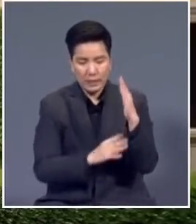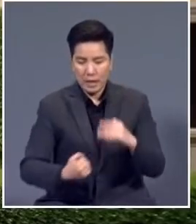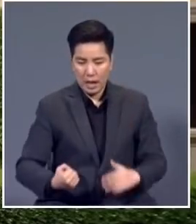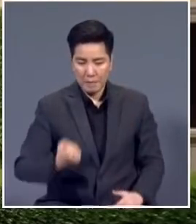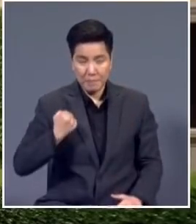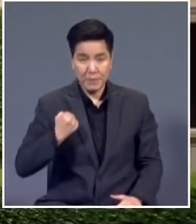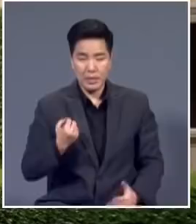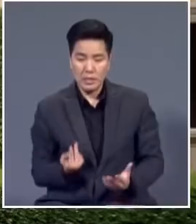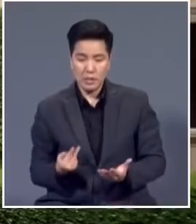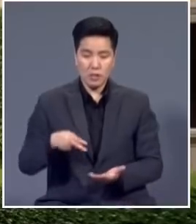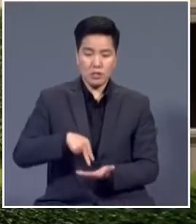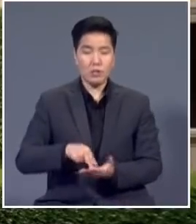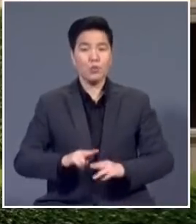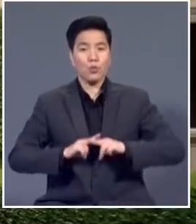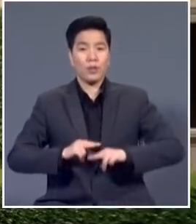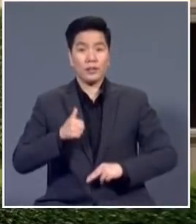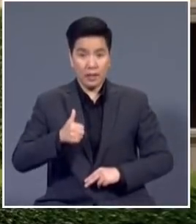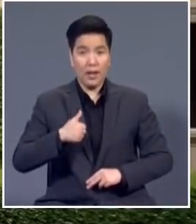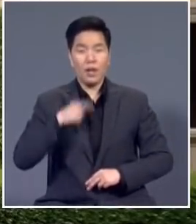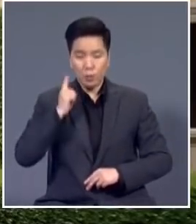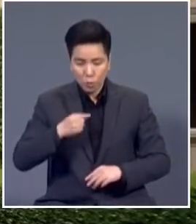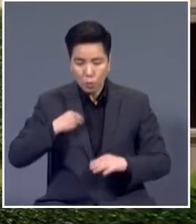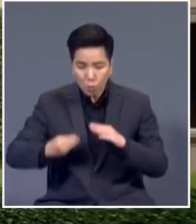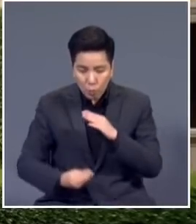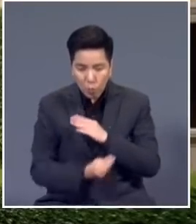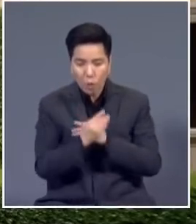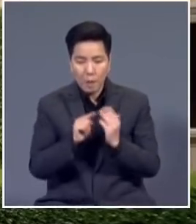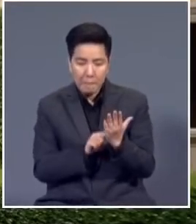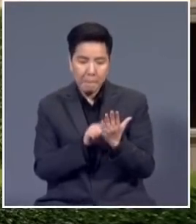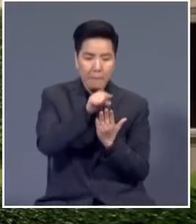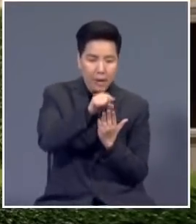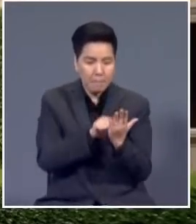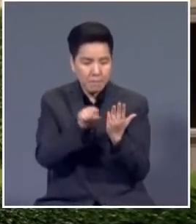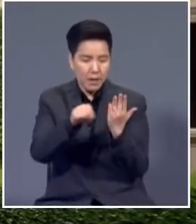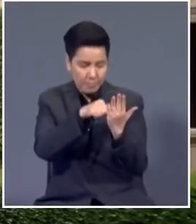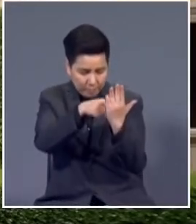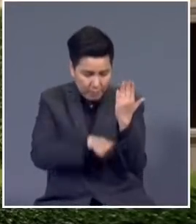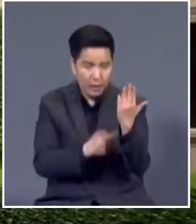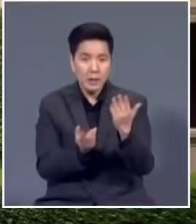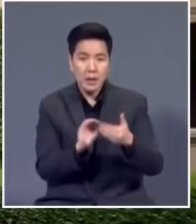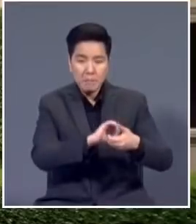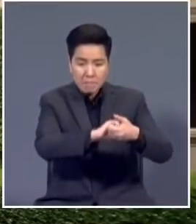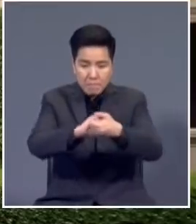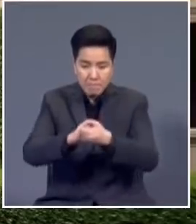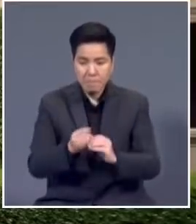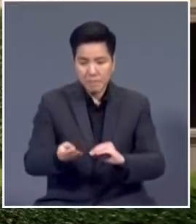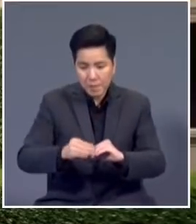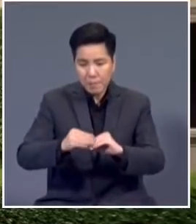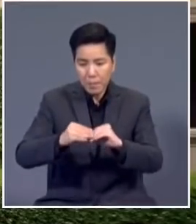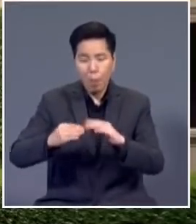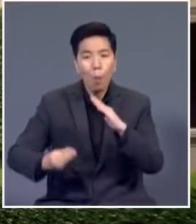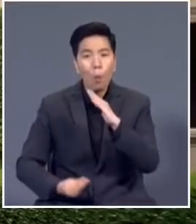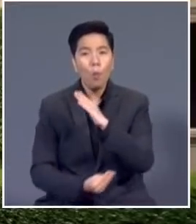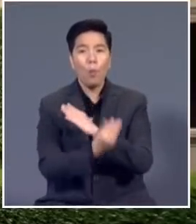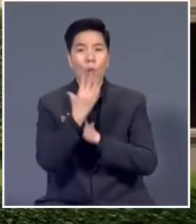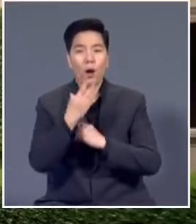แข็งยืนได้ด้วยตนเองแล้วเราก็จะต้องขยายโอกาสไปภายนอกประเทศเพิ่มความร่วมมือกับมิตรประเทศเพื่อสร้างโอกาส